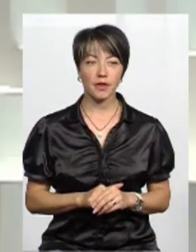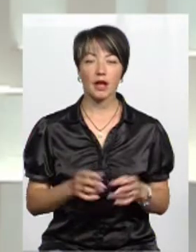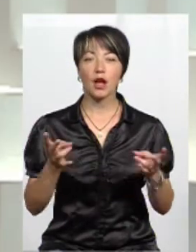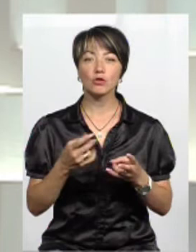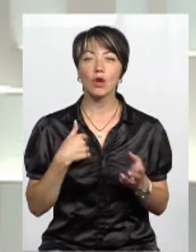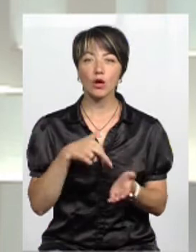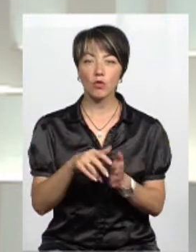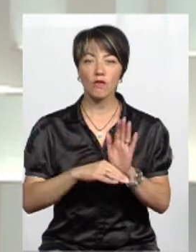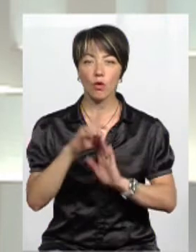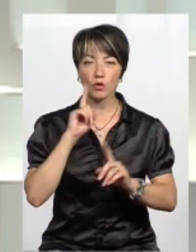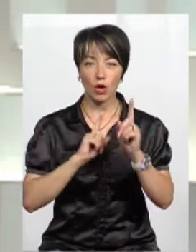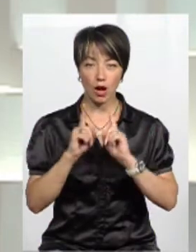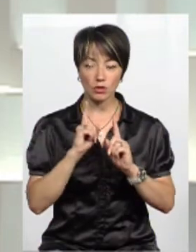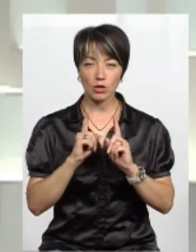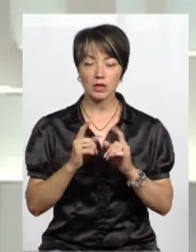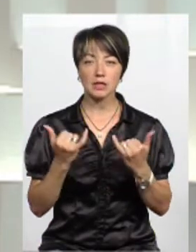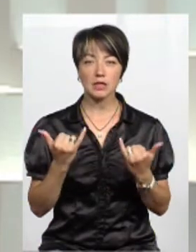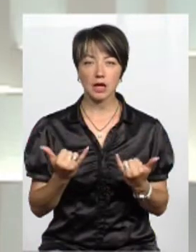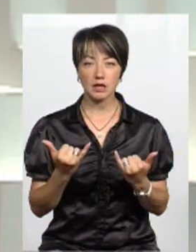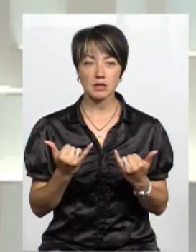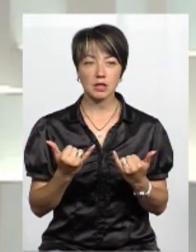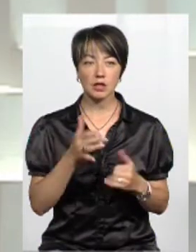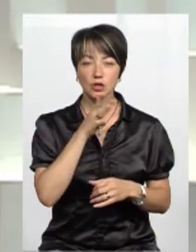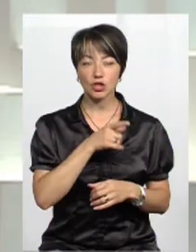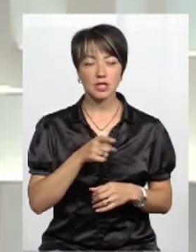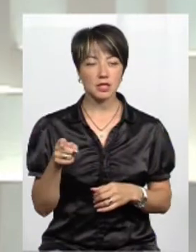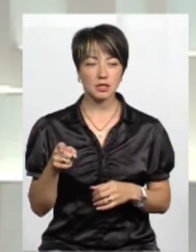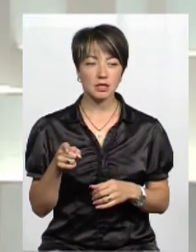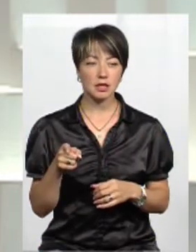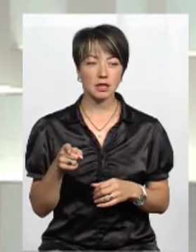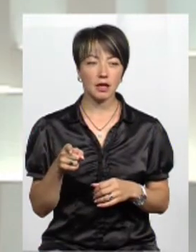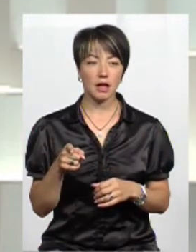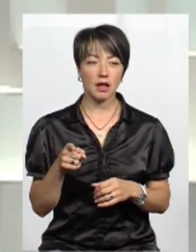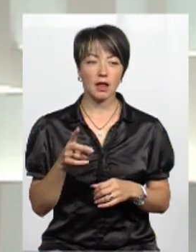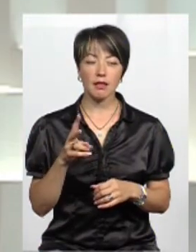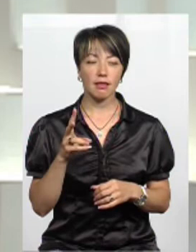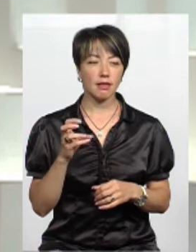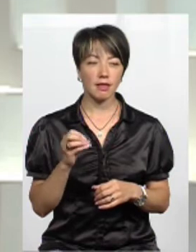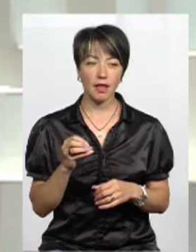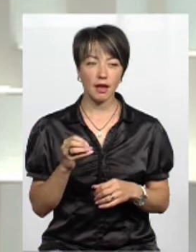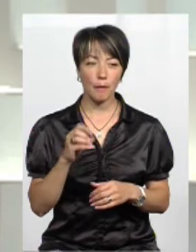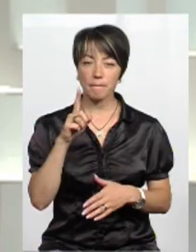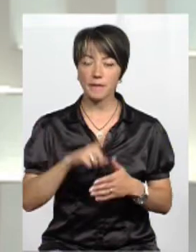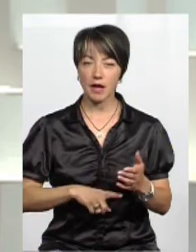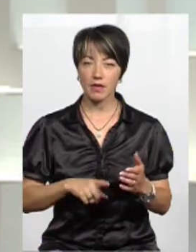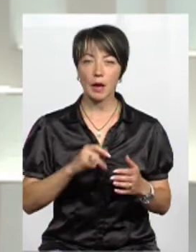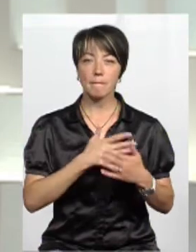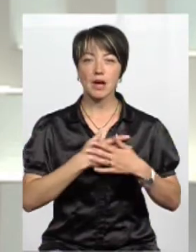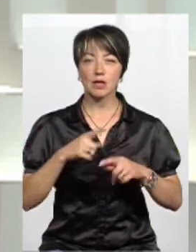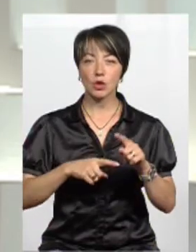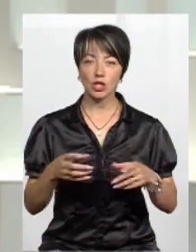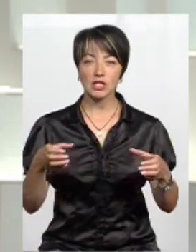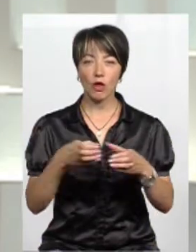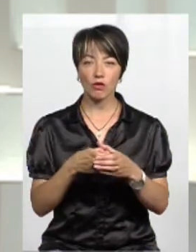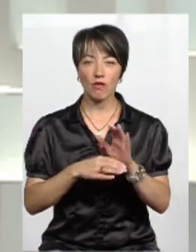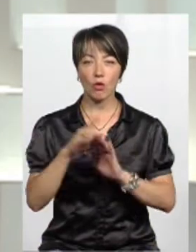для чого я йду у Верховну Раду? Зараз часи, мені здається, непевні. І патріотична складова в Верховній Раді буде, ой, як не